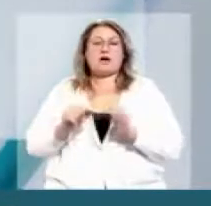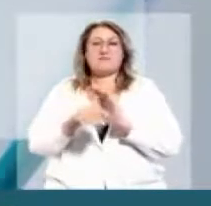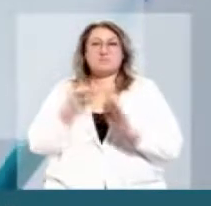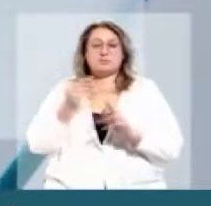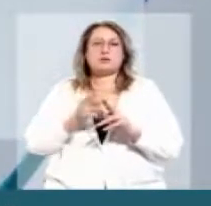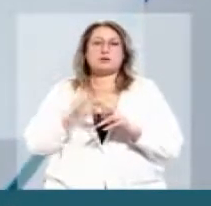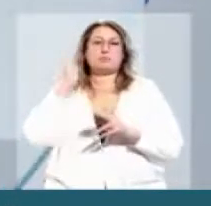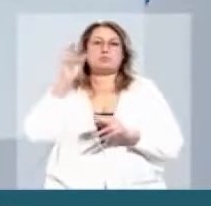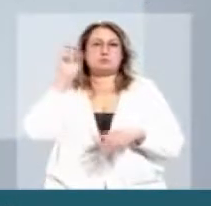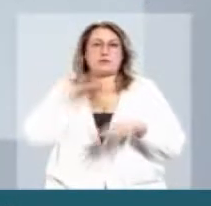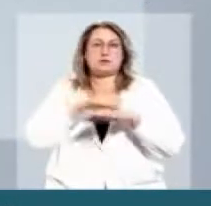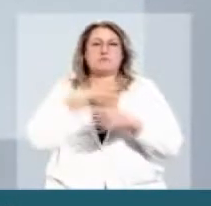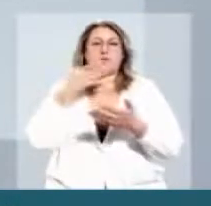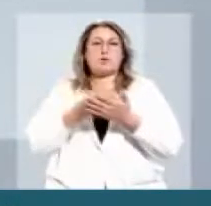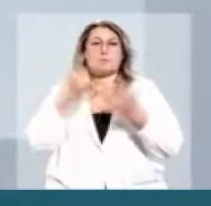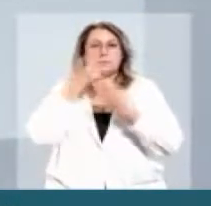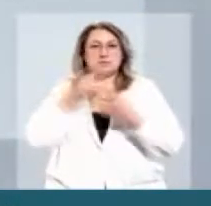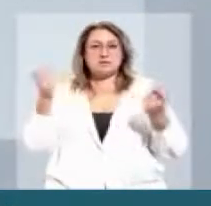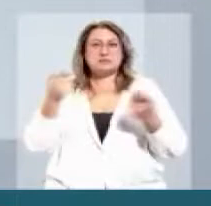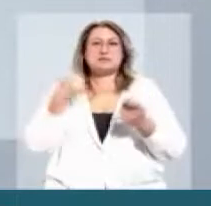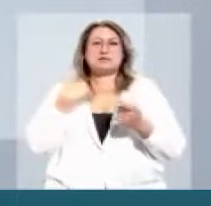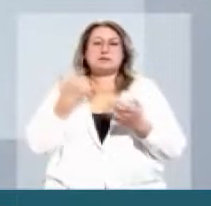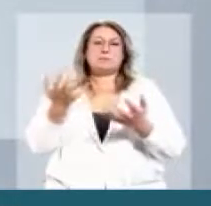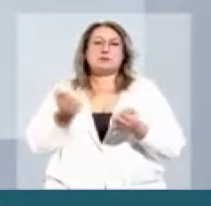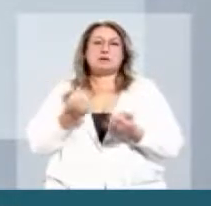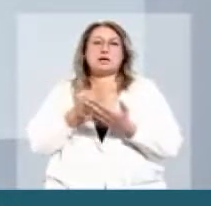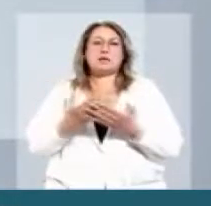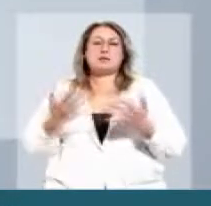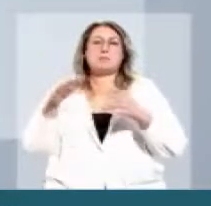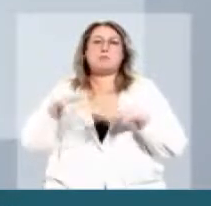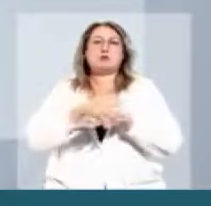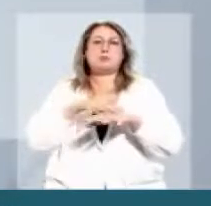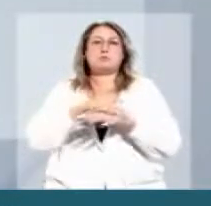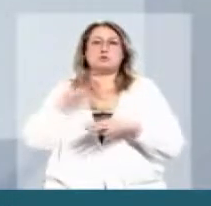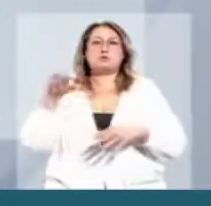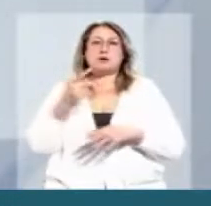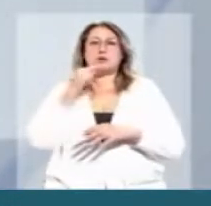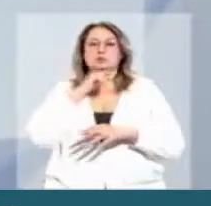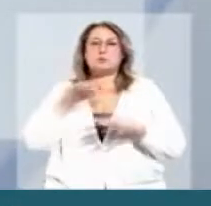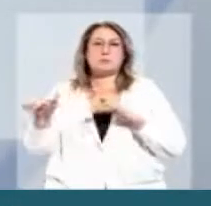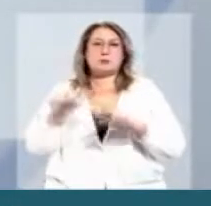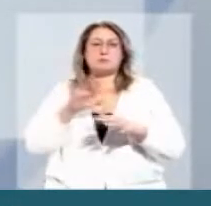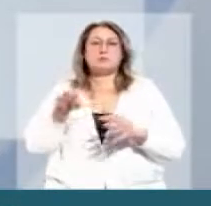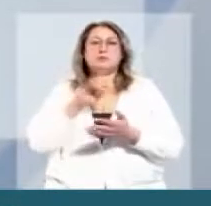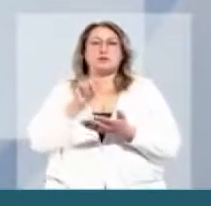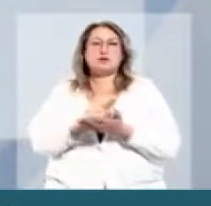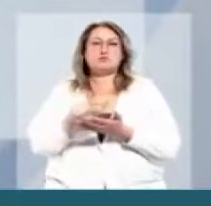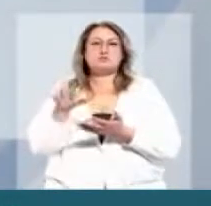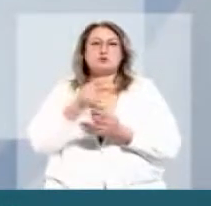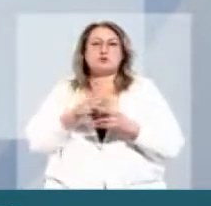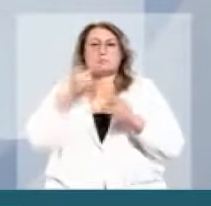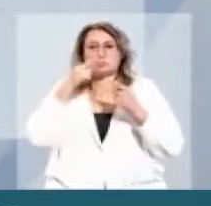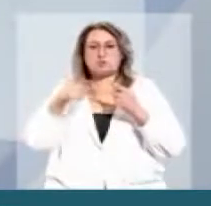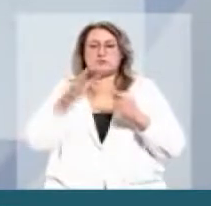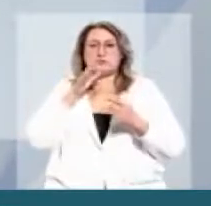қатар ауқымды әлеуметтік-экономикалық шаралар қолға алынатынын жарияладым. Біз оның бәрін жақын арада жүзеге асыруымыз керек. Көп ұзамай